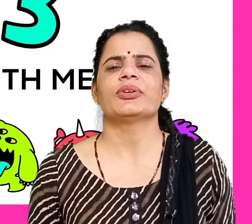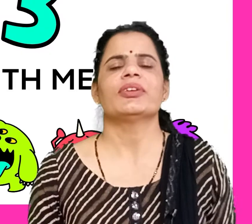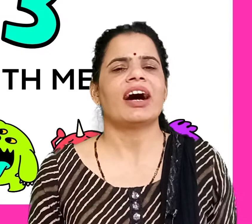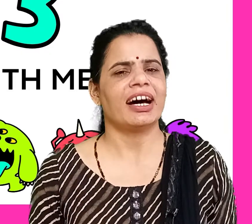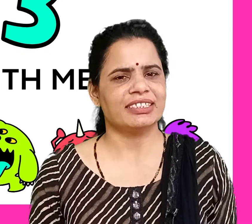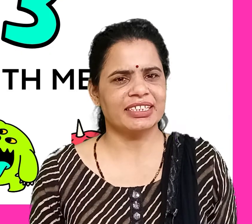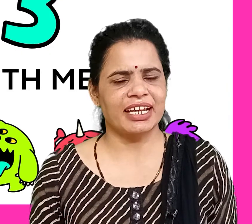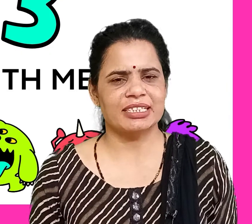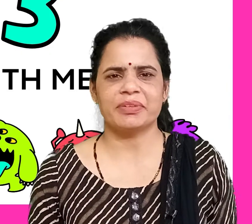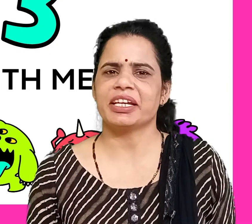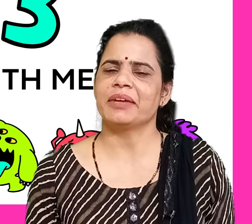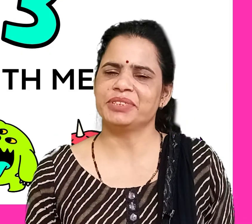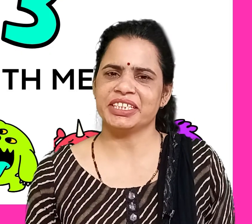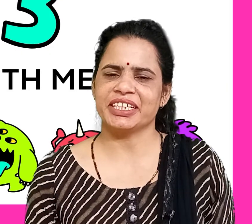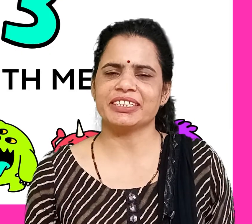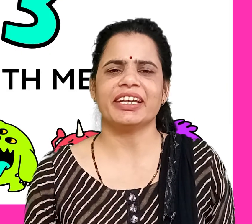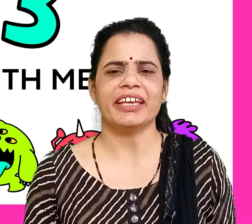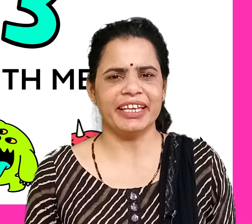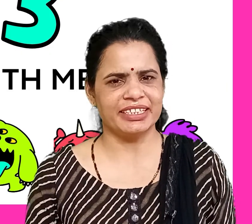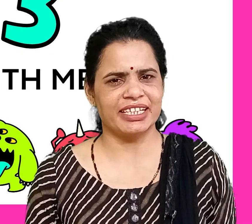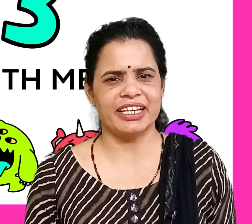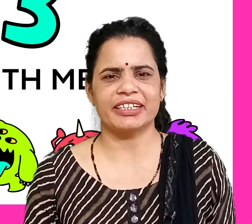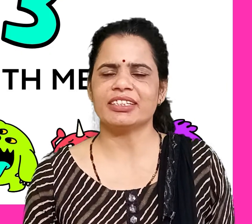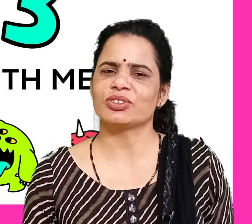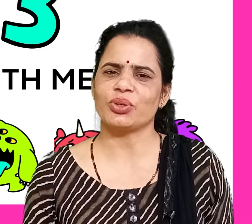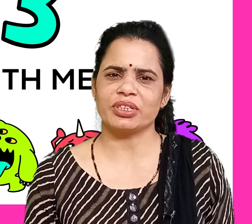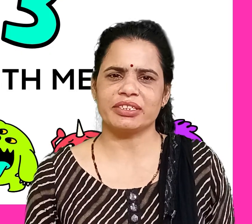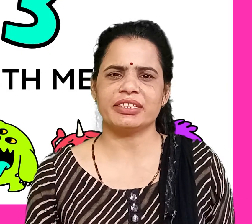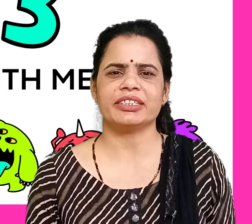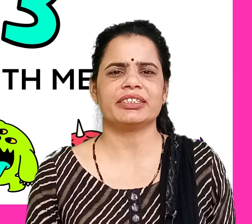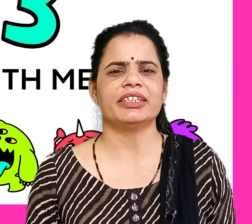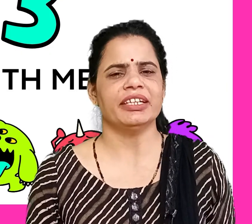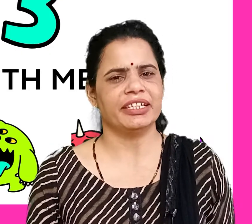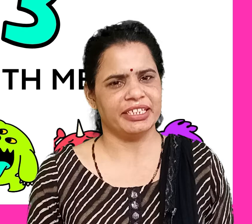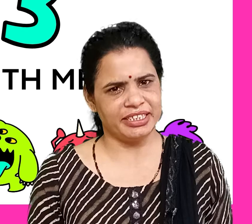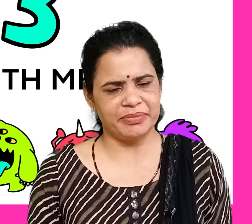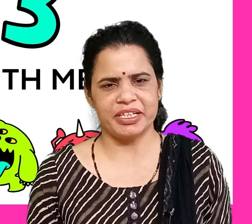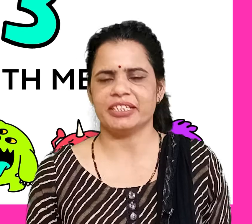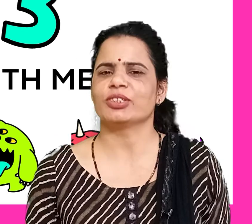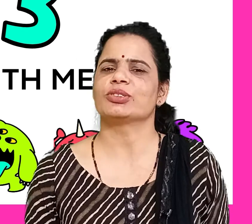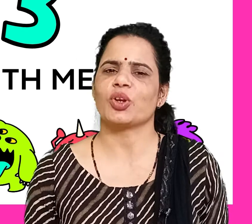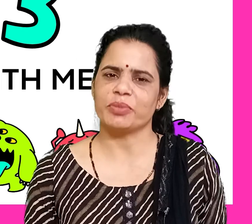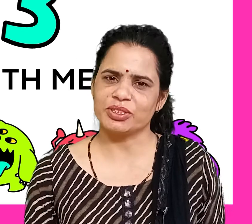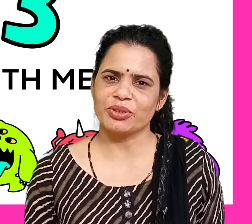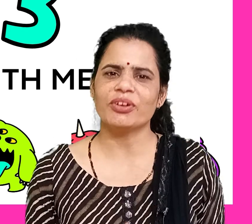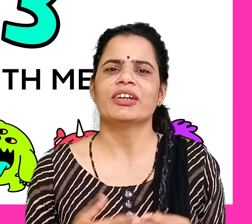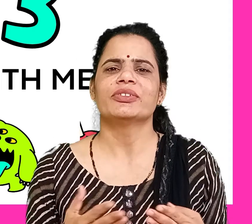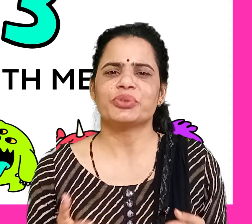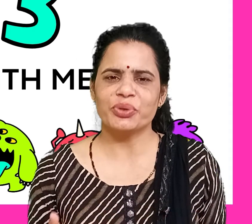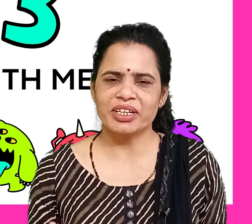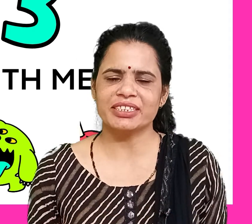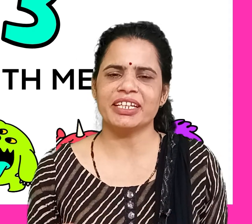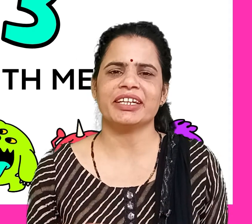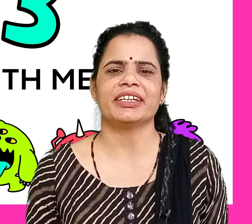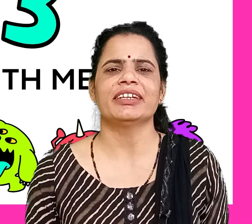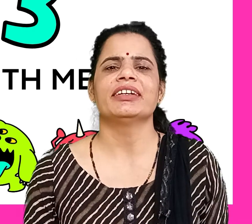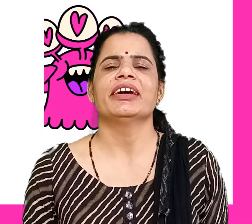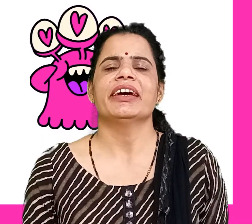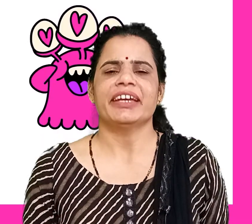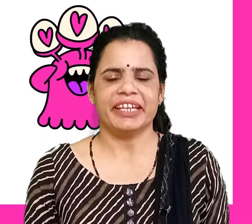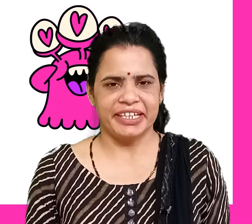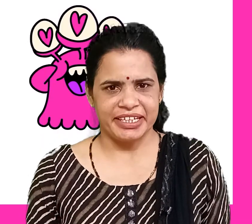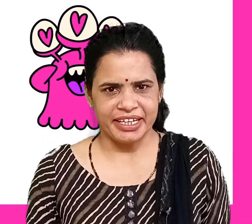हेलो बच्चों, आज की क्लास में हम सीखेंगे एक से लेकर 100 तक की गिनती हिंदी में। तो चलो बच्चों, शुरू करते